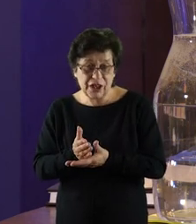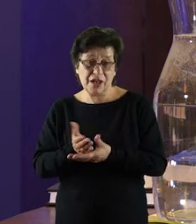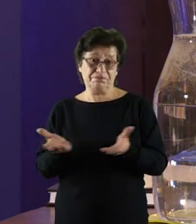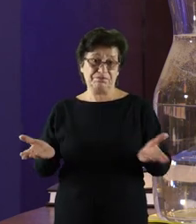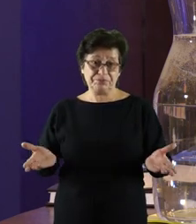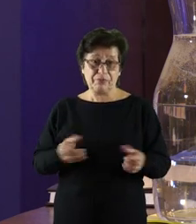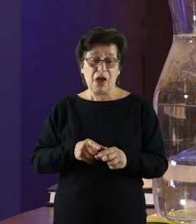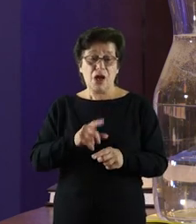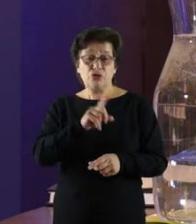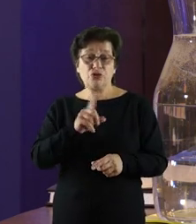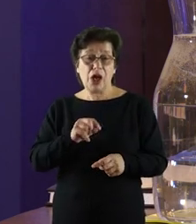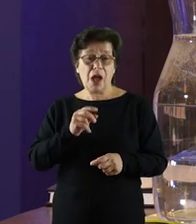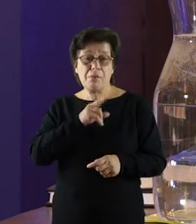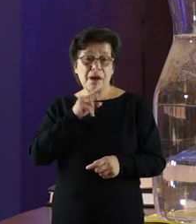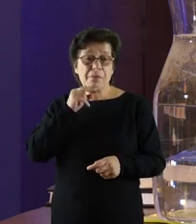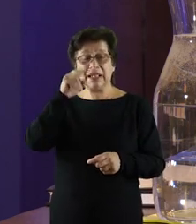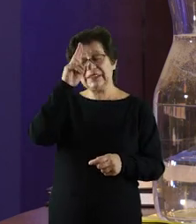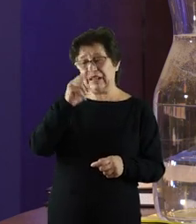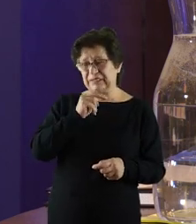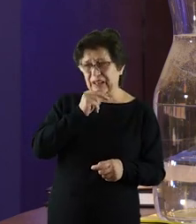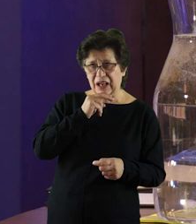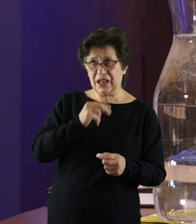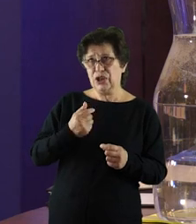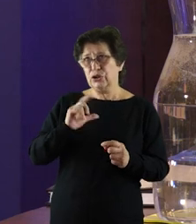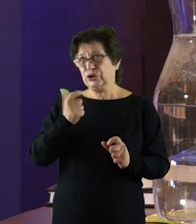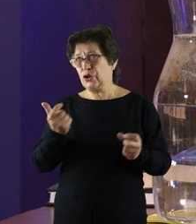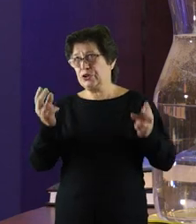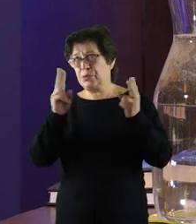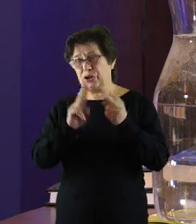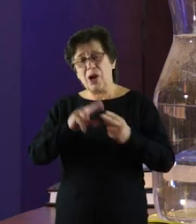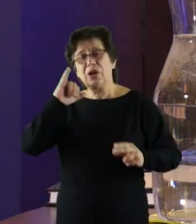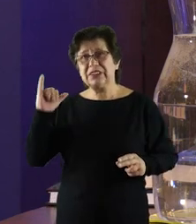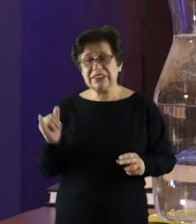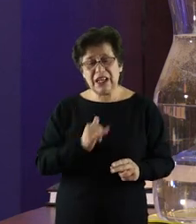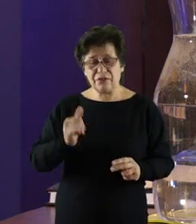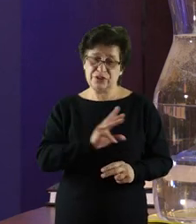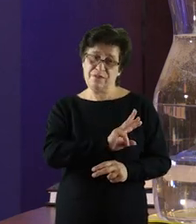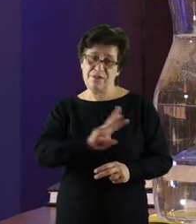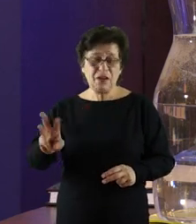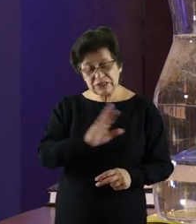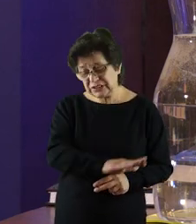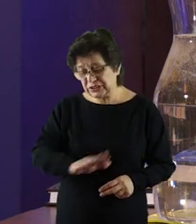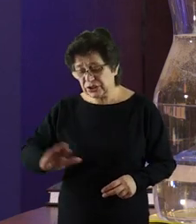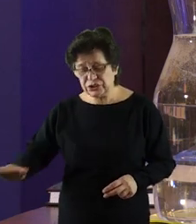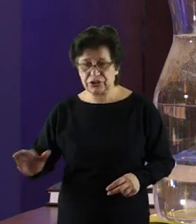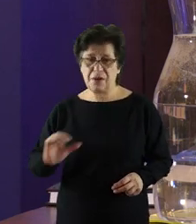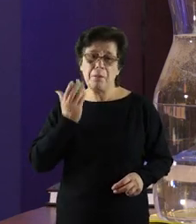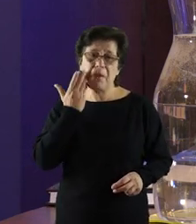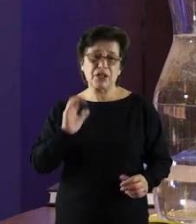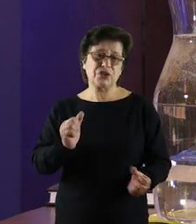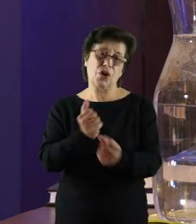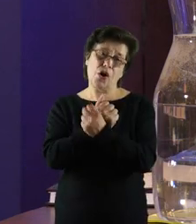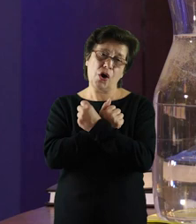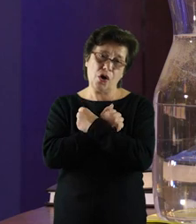co ich spotkało w ich życiu, zawsze was najbardziej kochają i jesteście dla nich ważni, to może